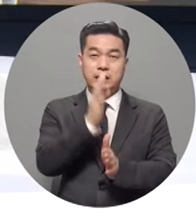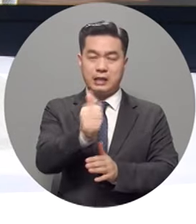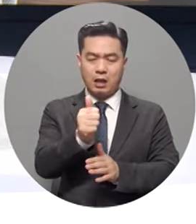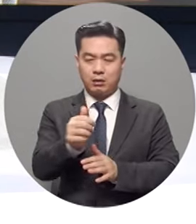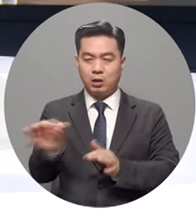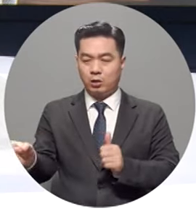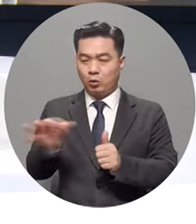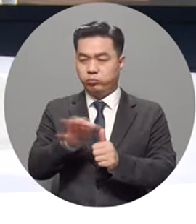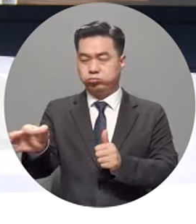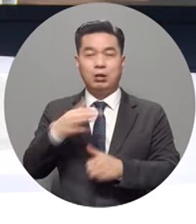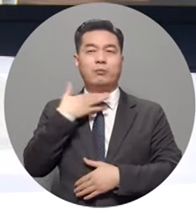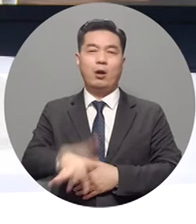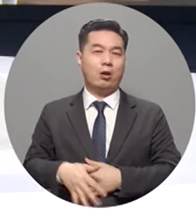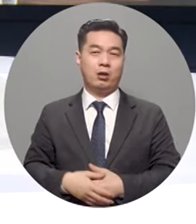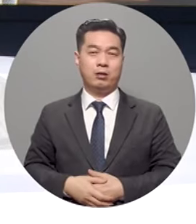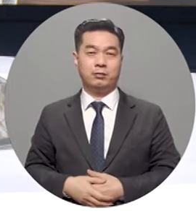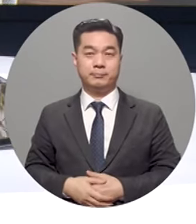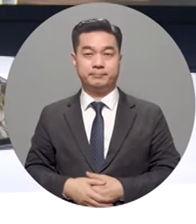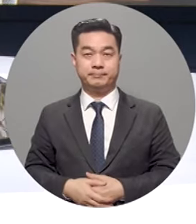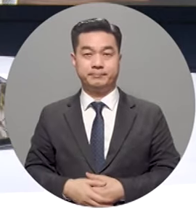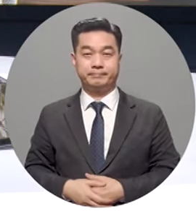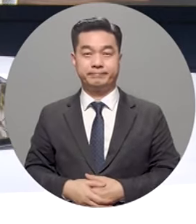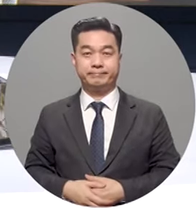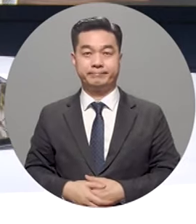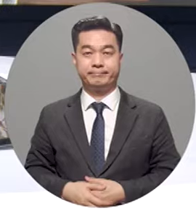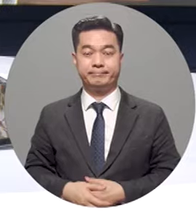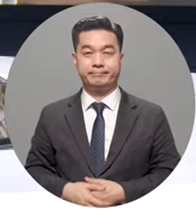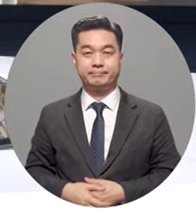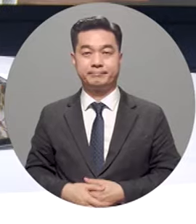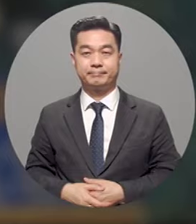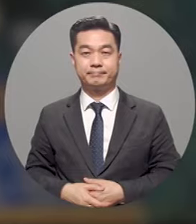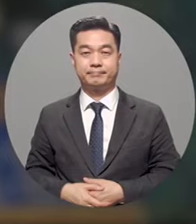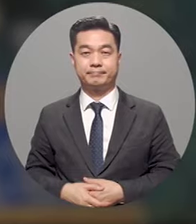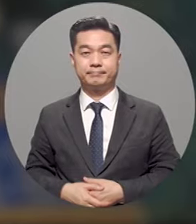자체를 부인했습니다. 이재욱 기자가 단독 취재했습니다.